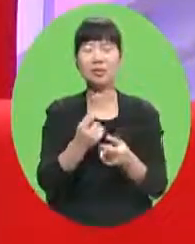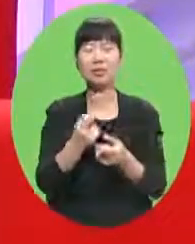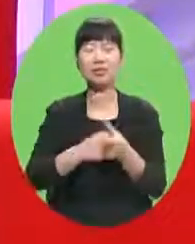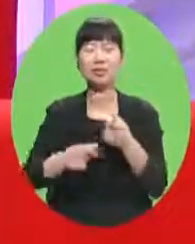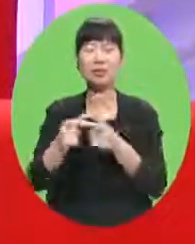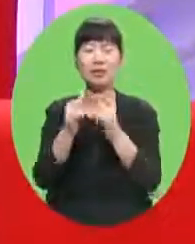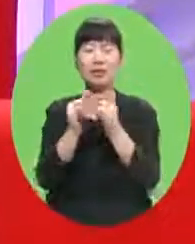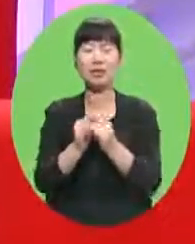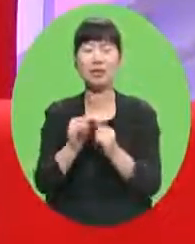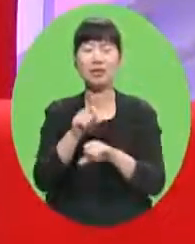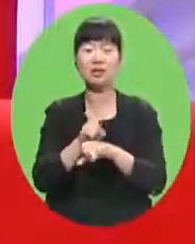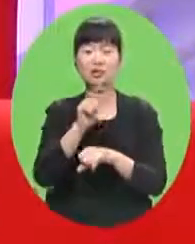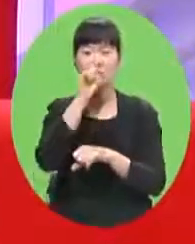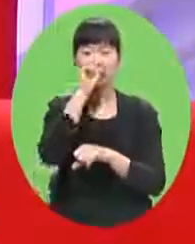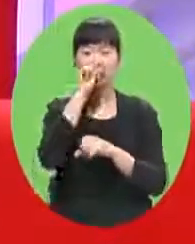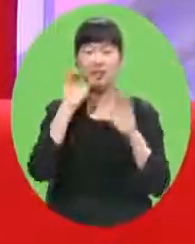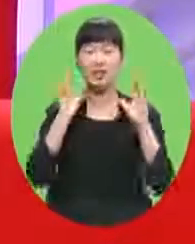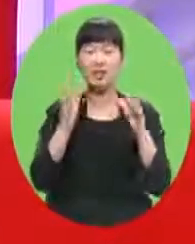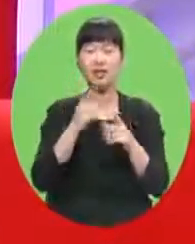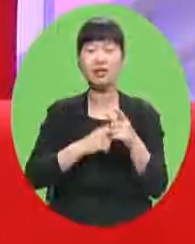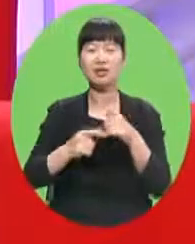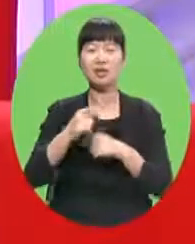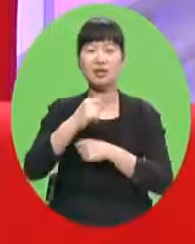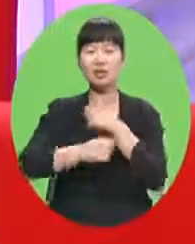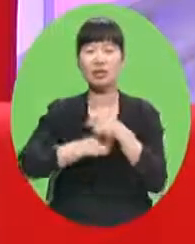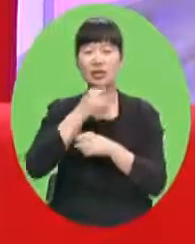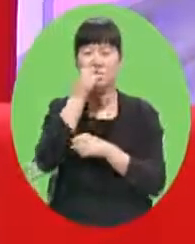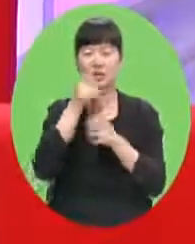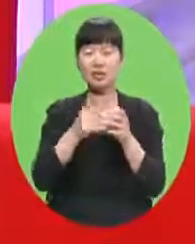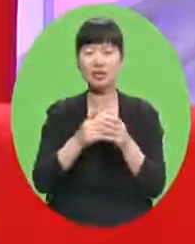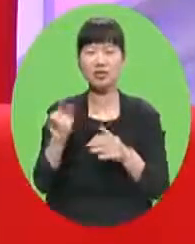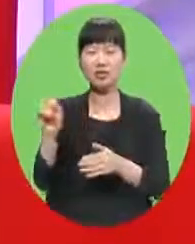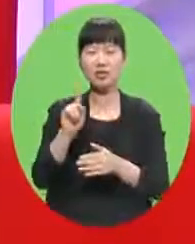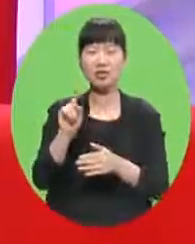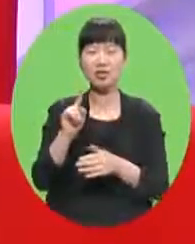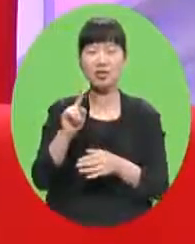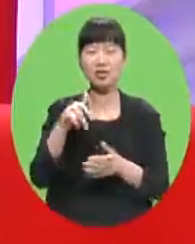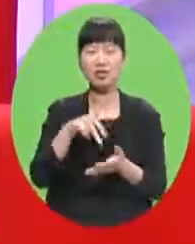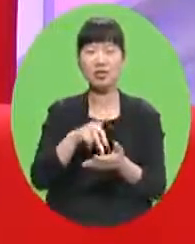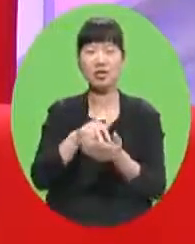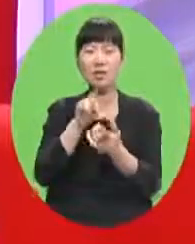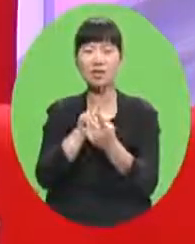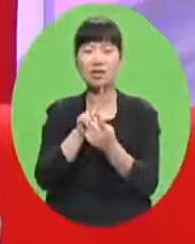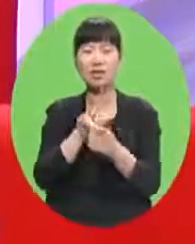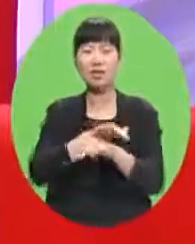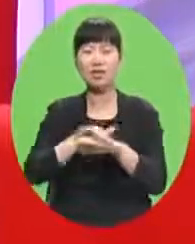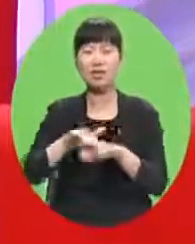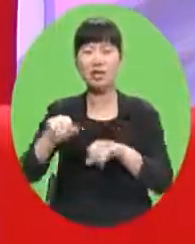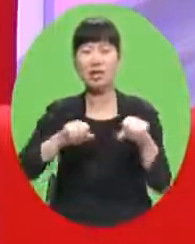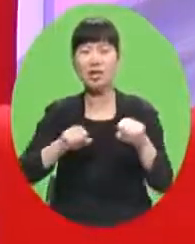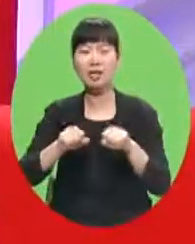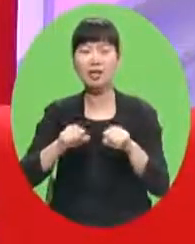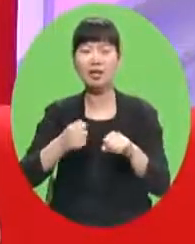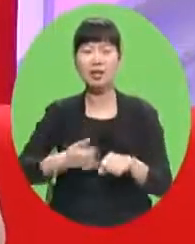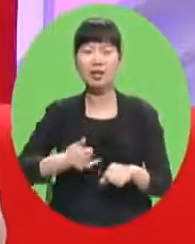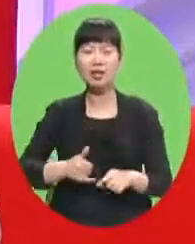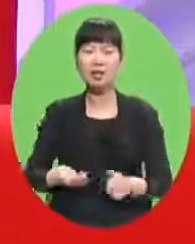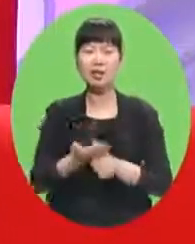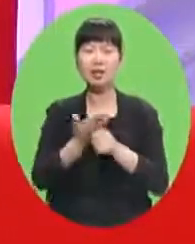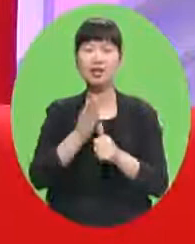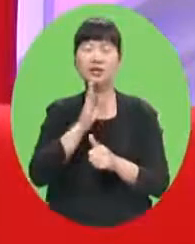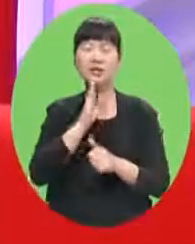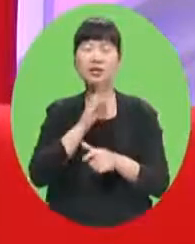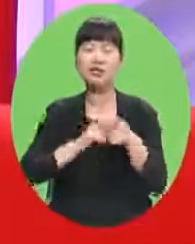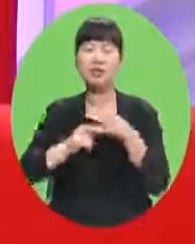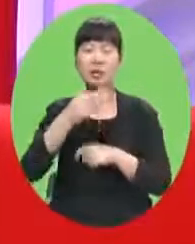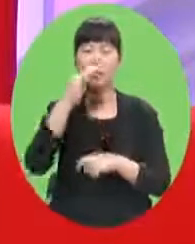더 사회성이 좋은 아이, 좀 더 자율적이고 어떠한 그 상황에도 잘 대처하는 아이로 키우는 것이 좀 더